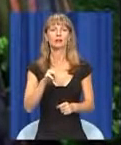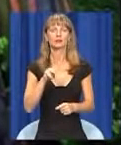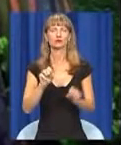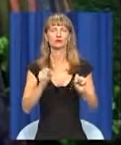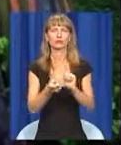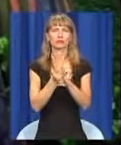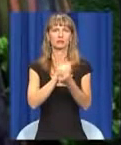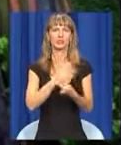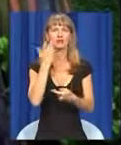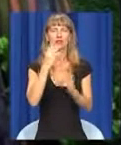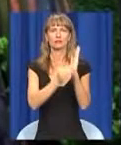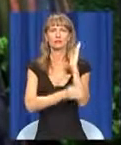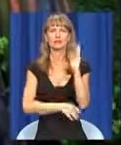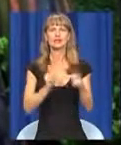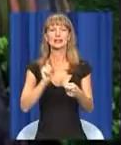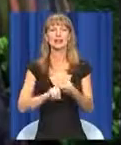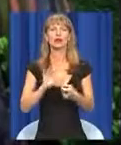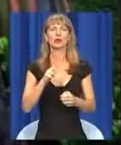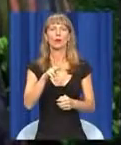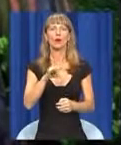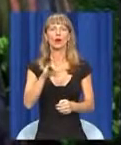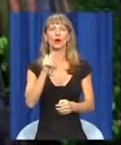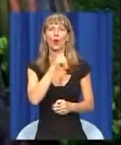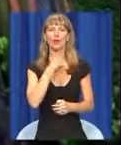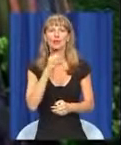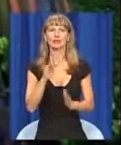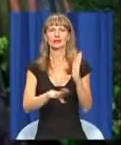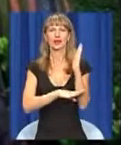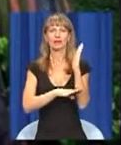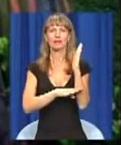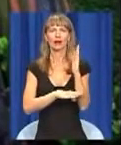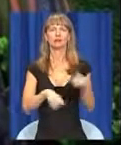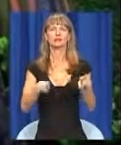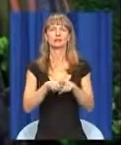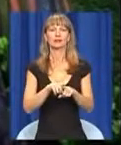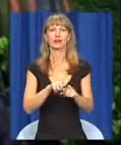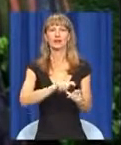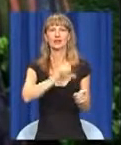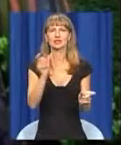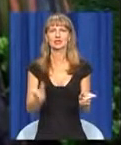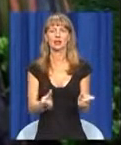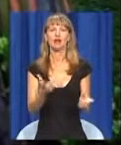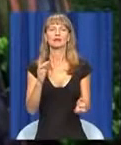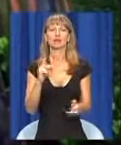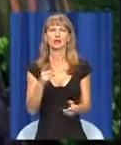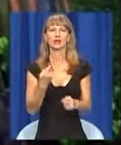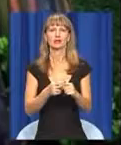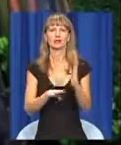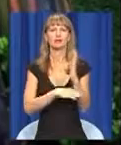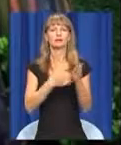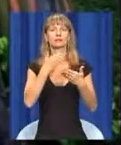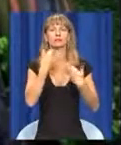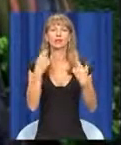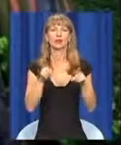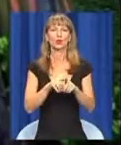колір кори, залежно від пори року та віку дерева. От така веселка. Та якби евкаліпти і не мали